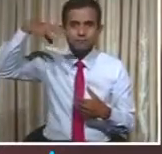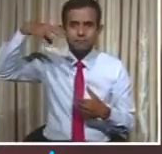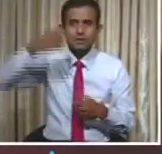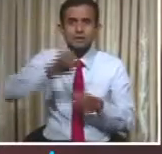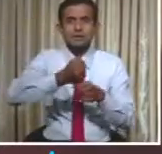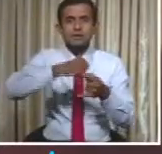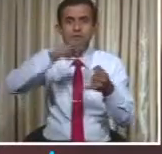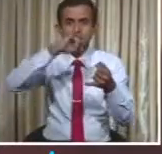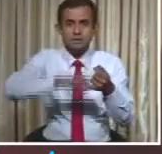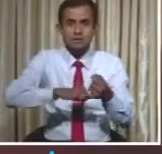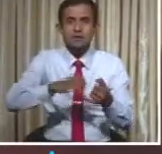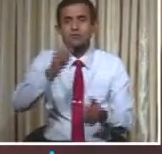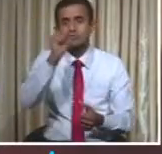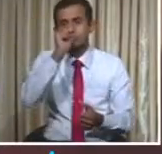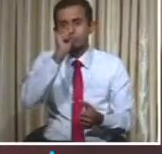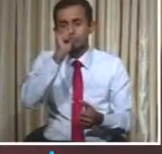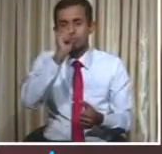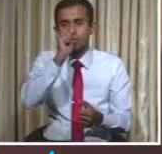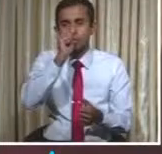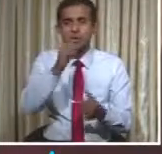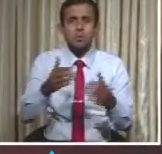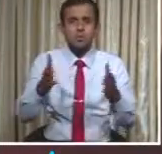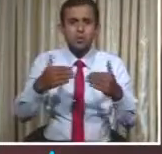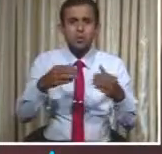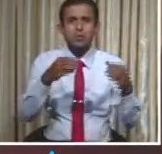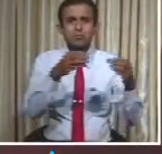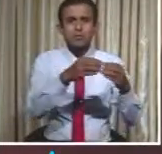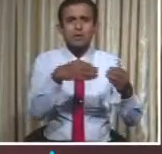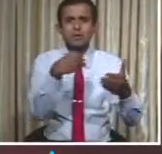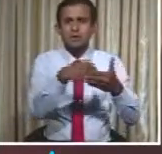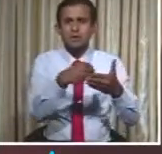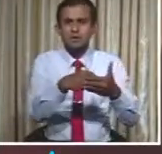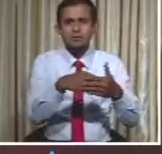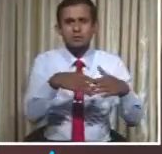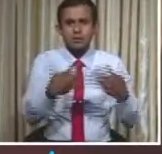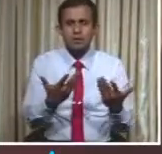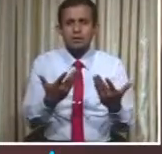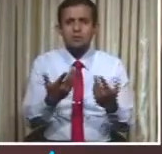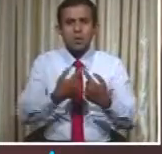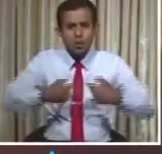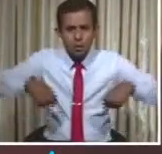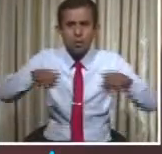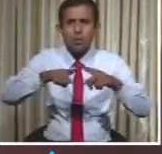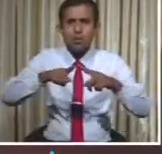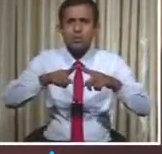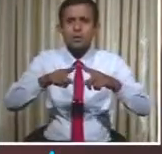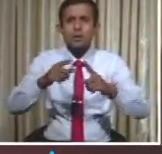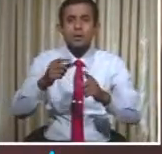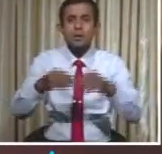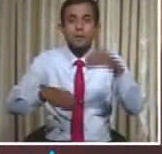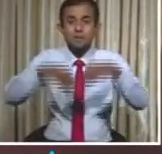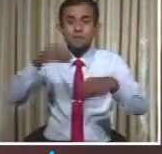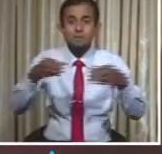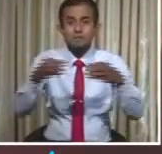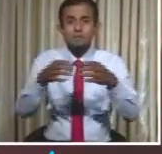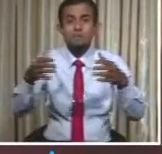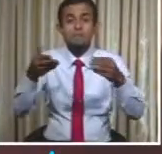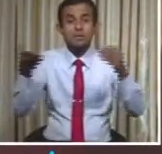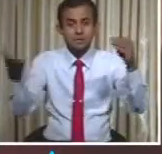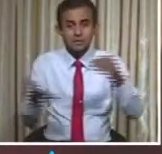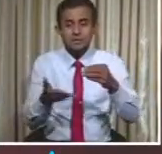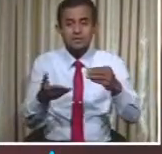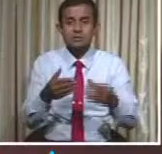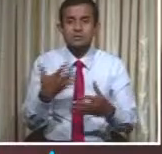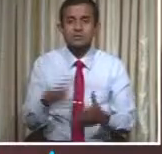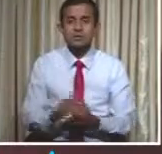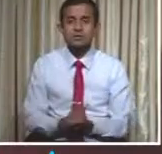ගෑස් ජලය පිළිබඳව තවත් ආයතනයක් නඩත්තු කරනවාද නැත්නම් මේ සියලුම දේ පාරිභෝග අධිකාරියට අතට මේ සංශෝධනයත් එක්ක